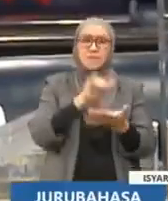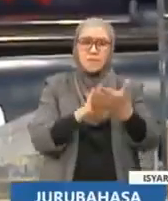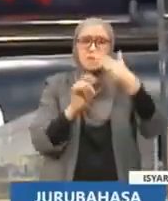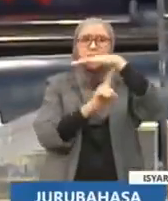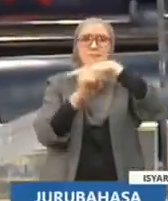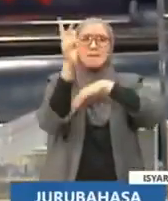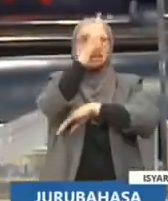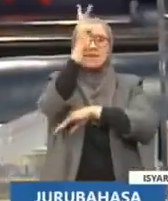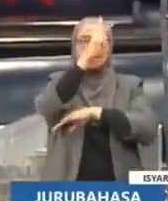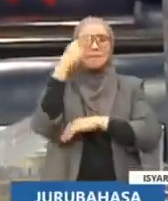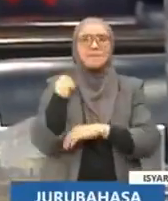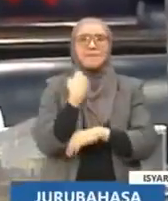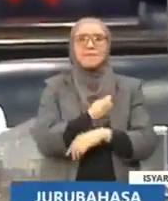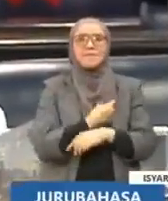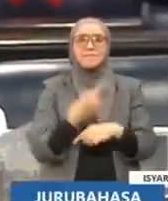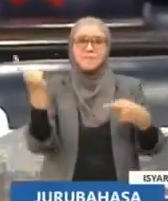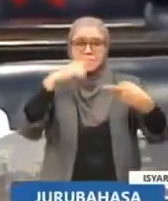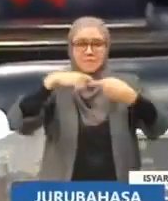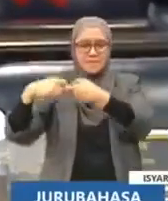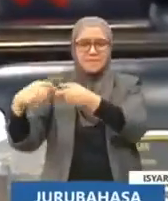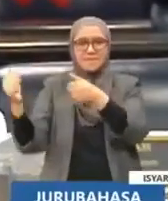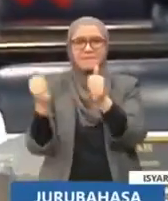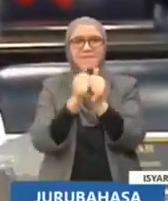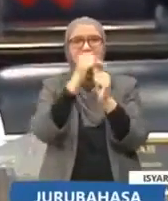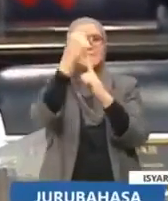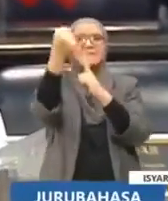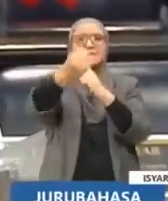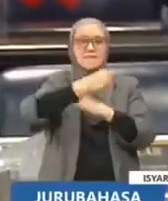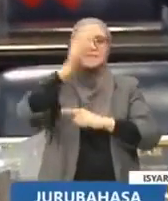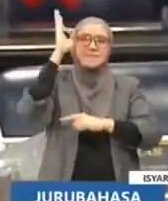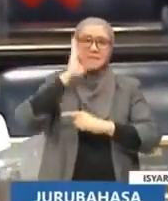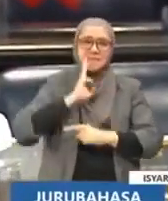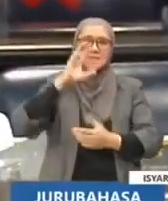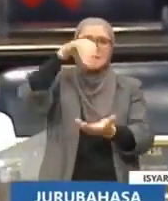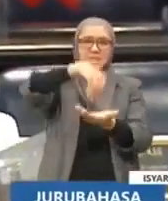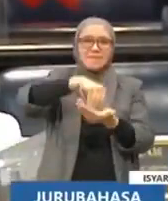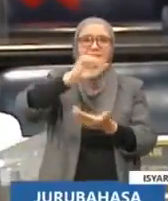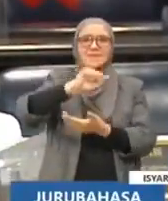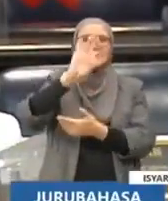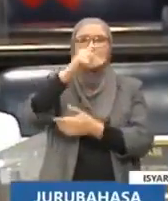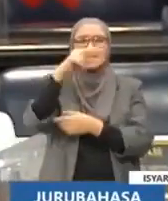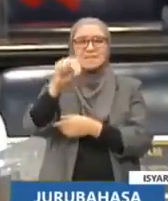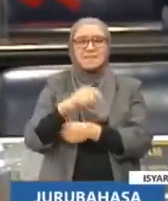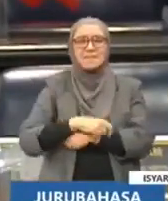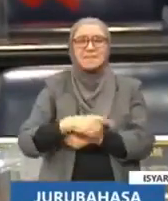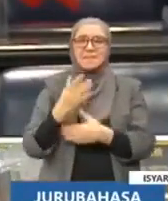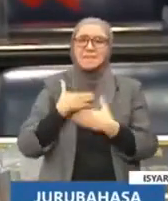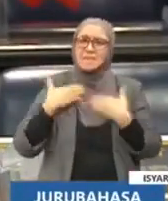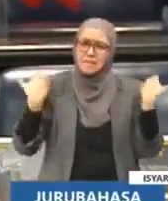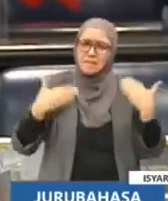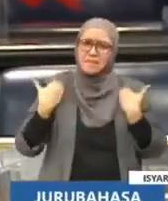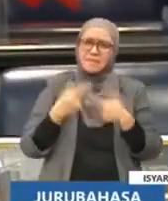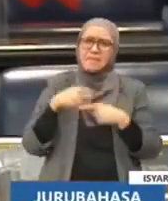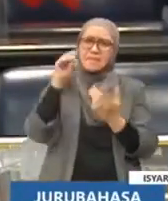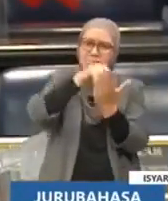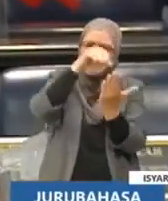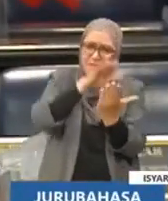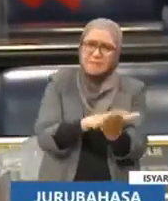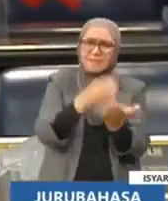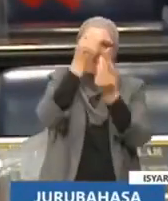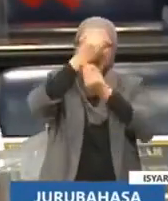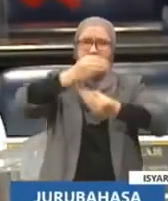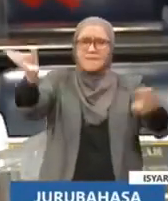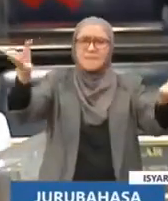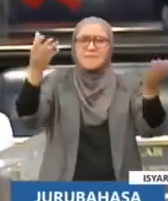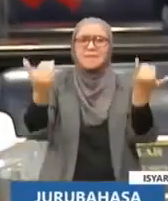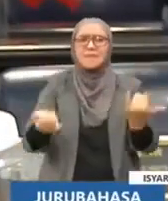Kita berkaitan sekali lagi dengan kedudukan wanita di Afghanistan ini, suka saya catatkan di sini dan laporkan di sini bahawa laporan